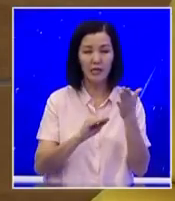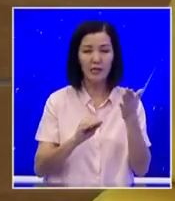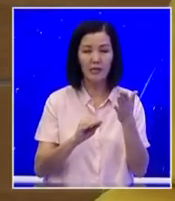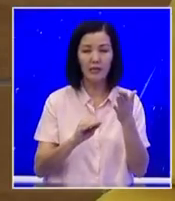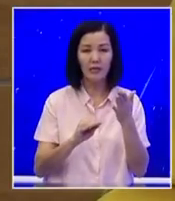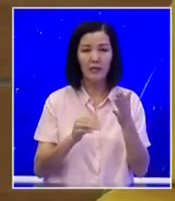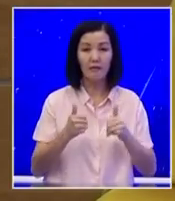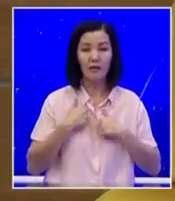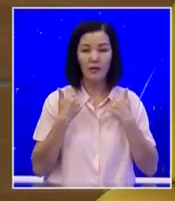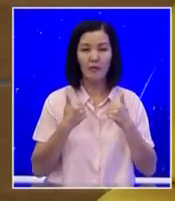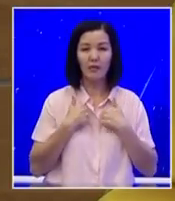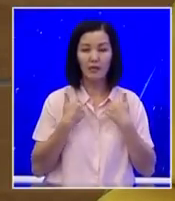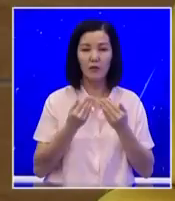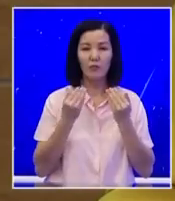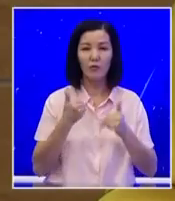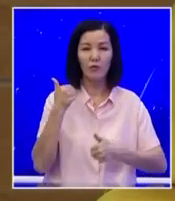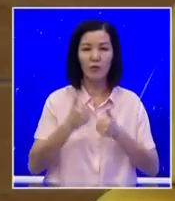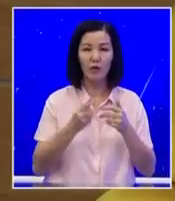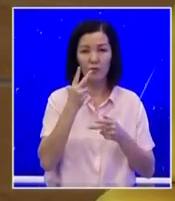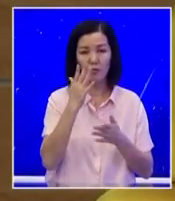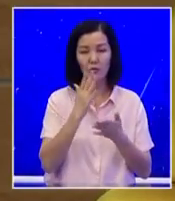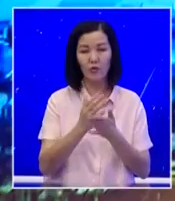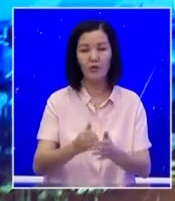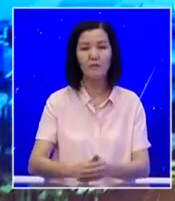болуға деген талпыныстары осы бүгінгі байқауда көрінді.